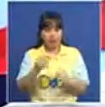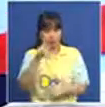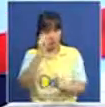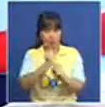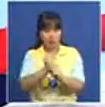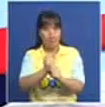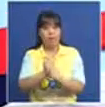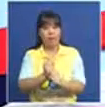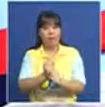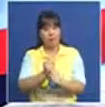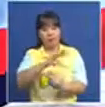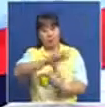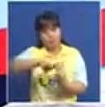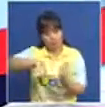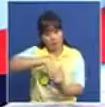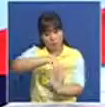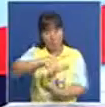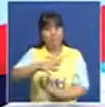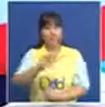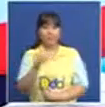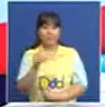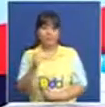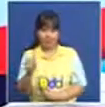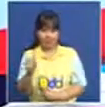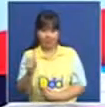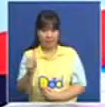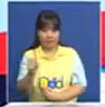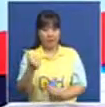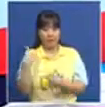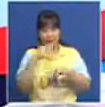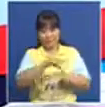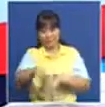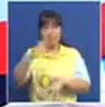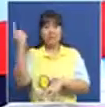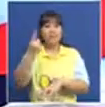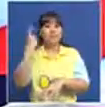คะเพื่อที่จะให้สิ่งแวดล้อมดีแล้วก็มีสถานที่ท่องเที่ยวให้เราได้เที่ยวกันนานๆนะคะ